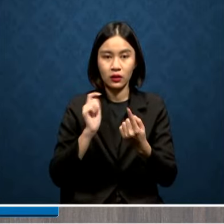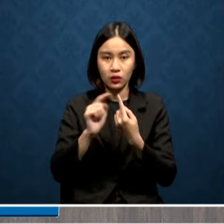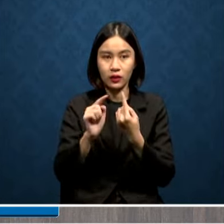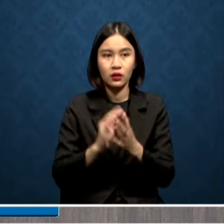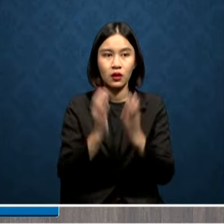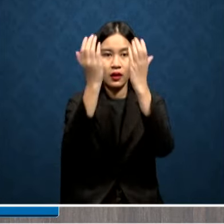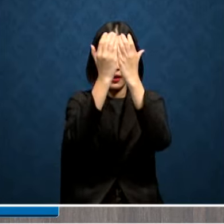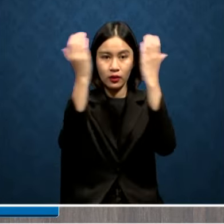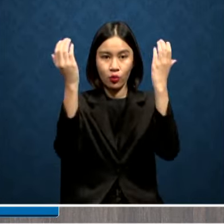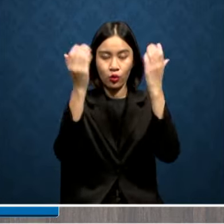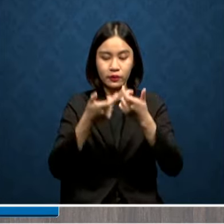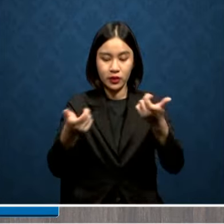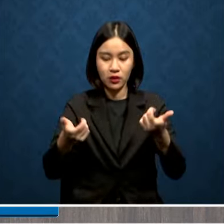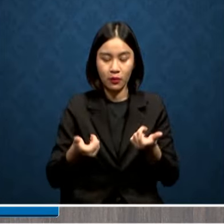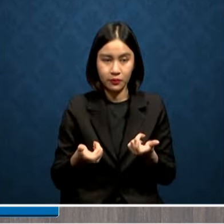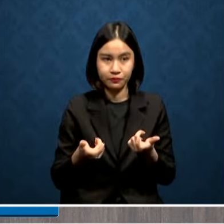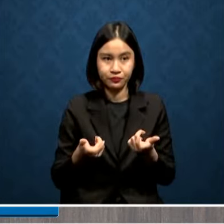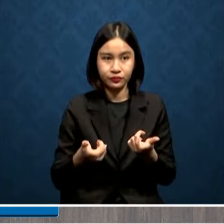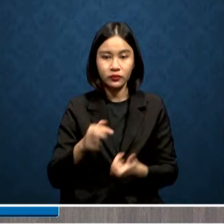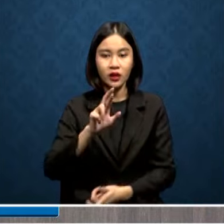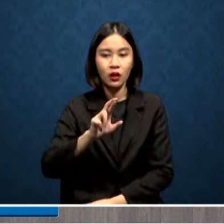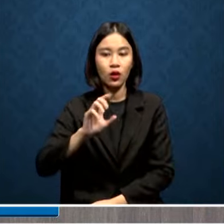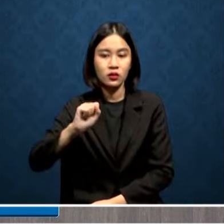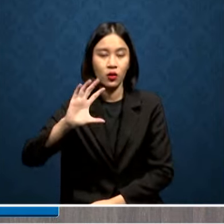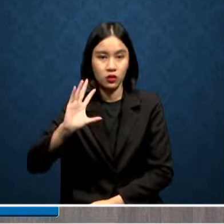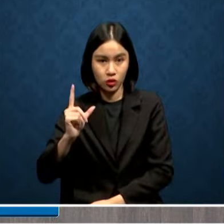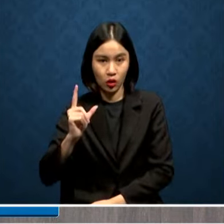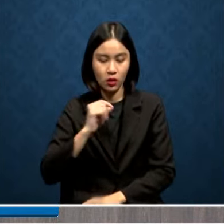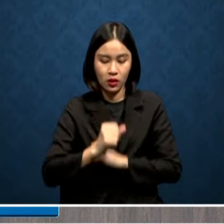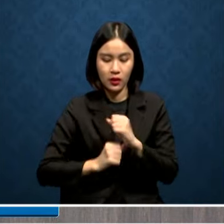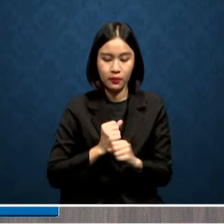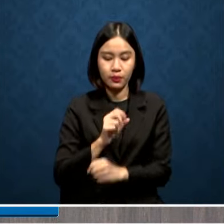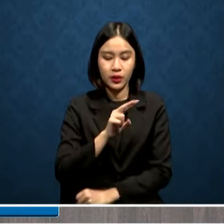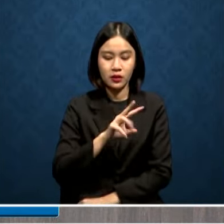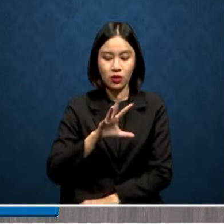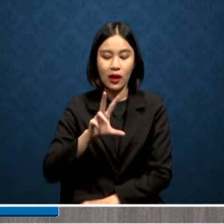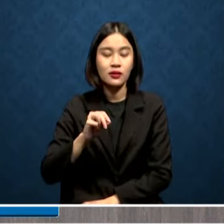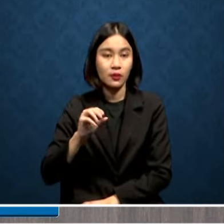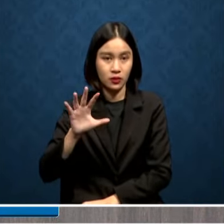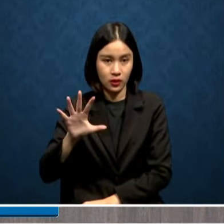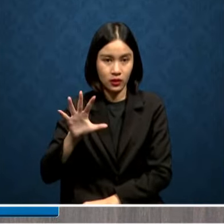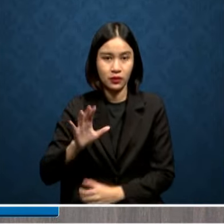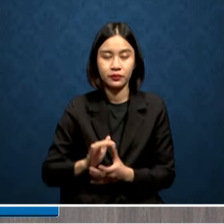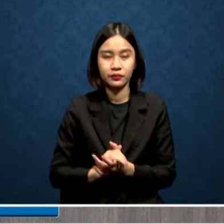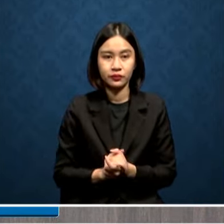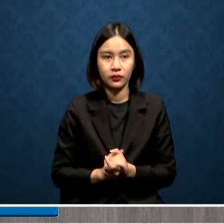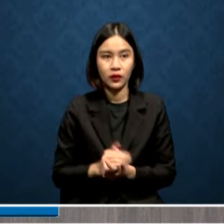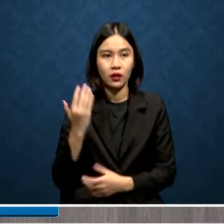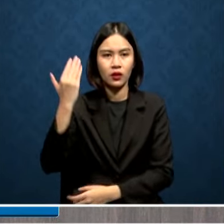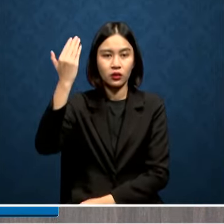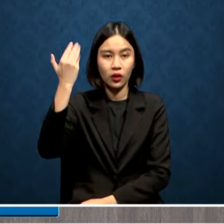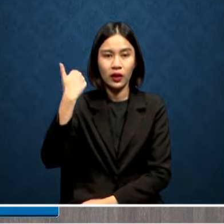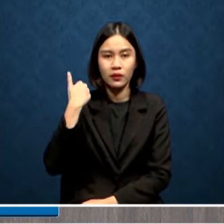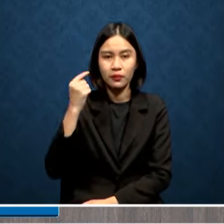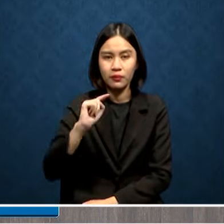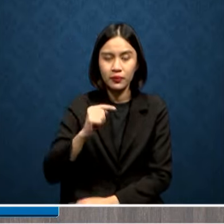รัฐธรรมนูญชฉบับรสชคือปี2535ตอนนั้นมี